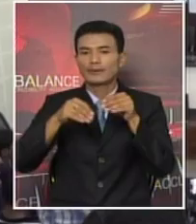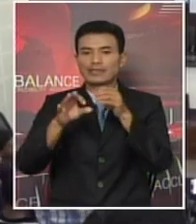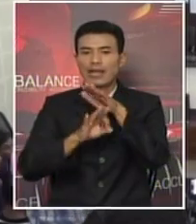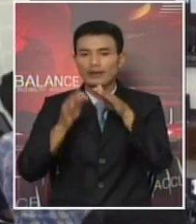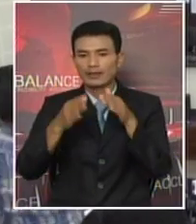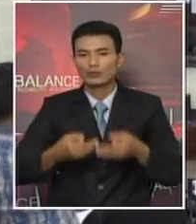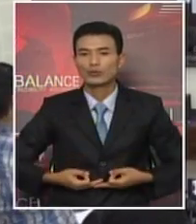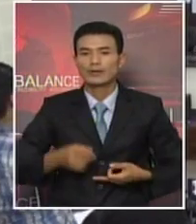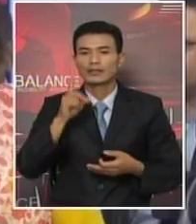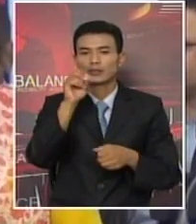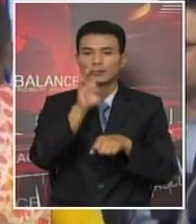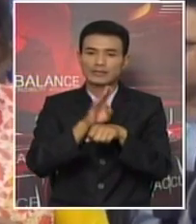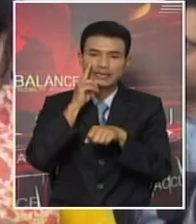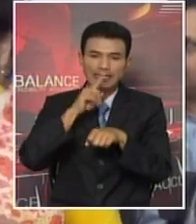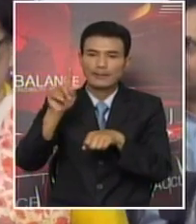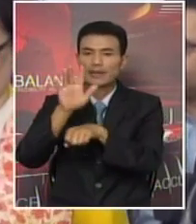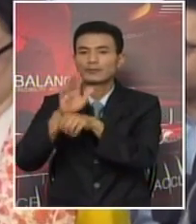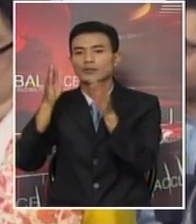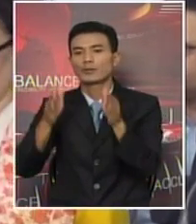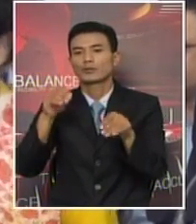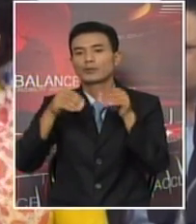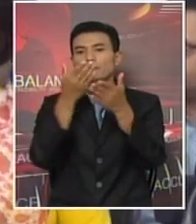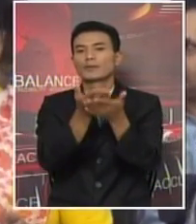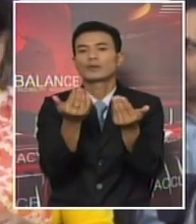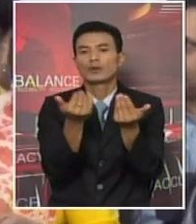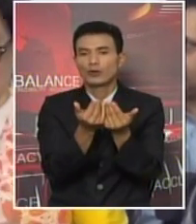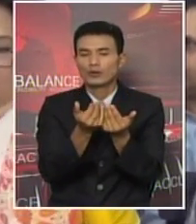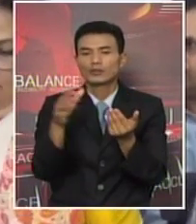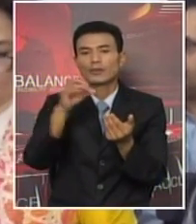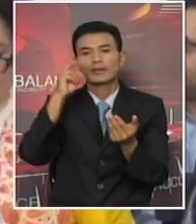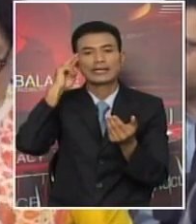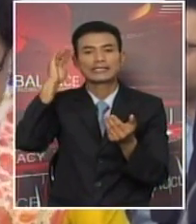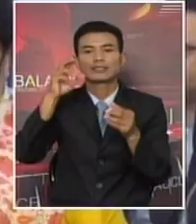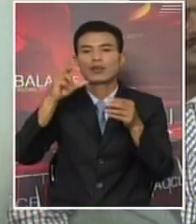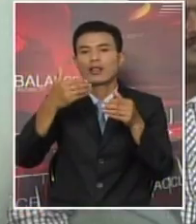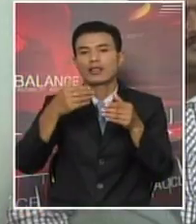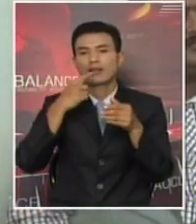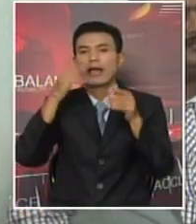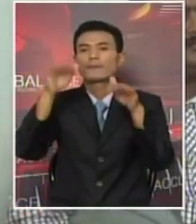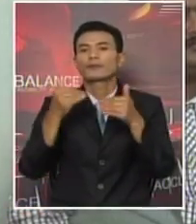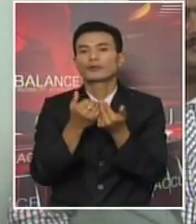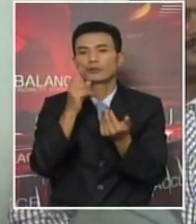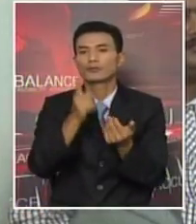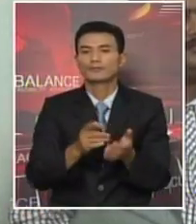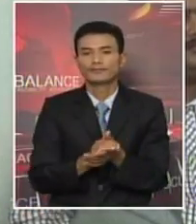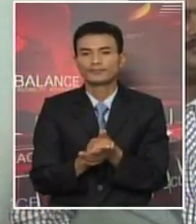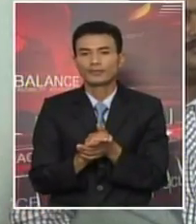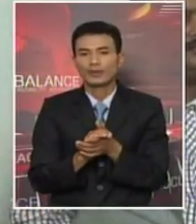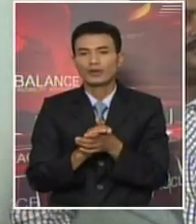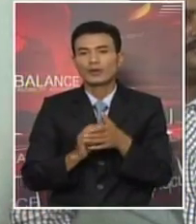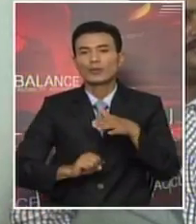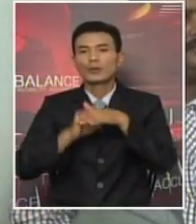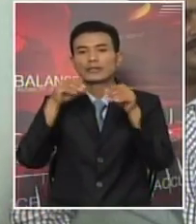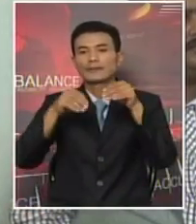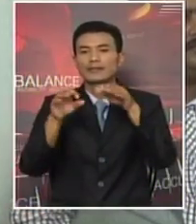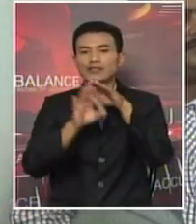बिहान 10 बजेदेखि 5 बजेसम्म उम्मेद्वार मनोनयन दर्ता गर्न सबै राजनीतिक दलहरूलाई आह्वान गरेको हो। प्रमुख निर्वाचन आयुक्त